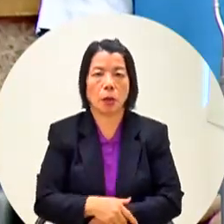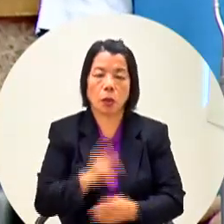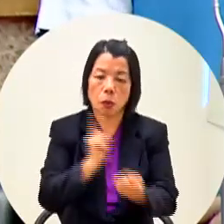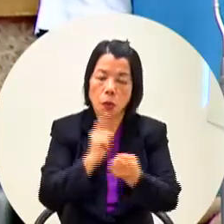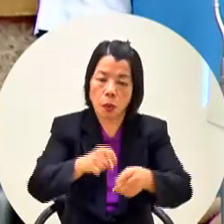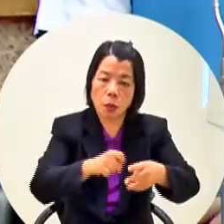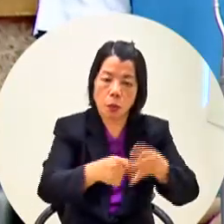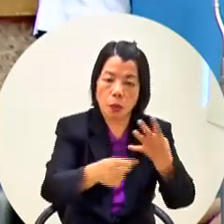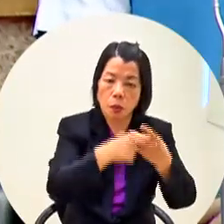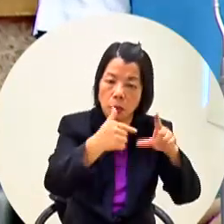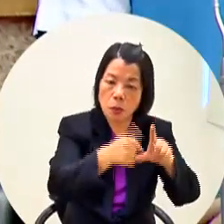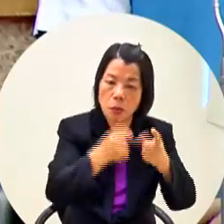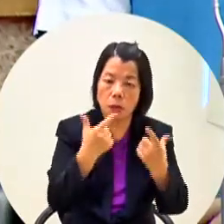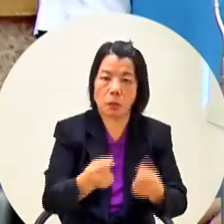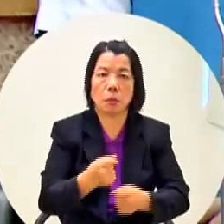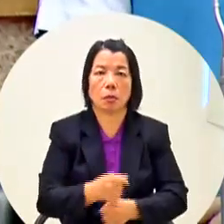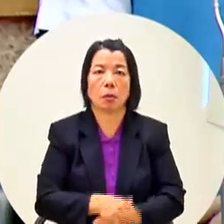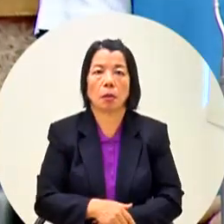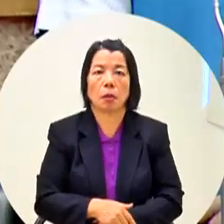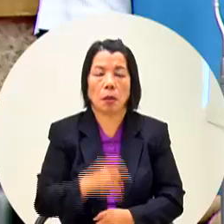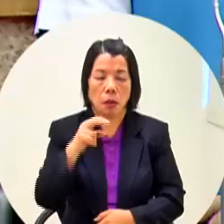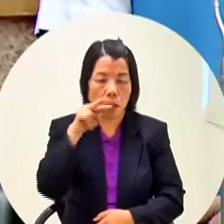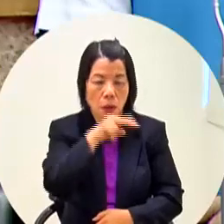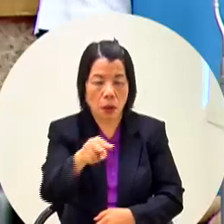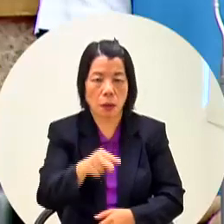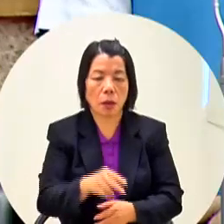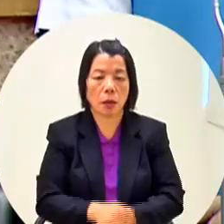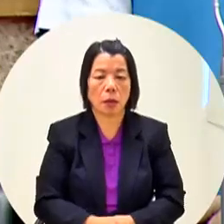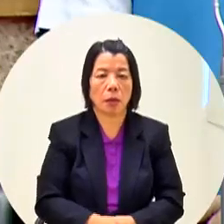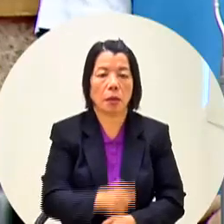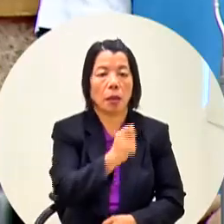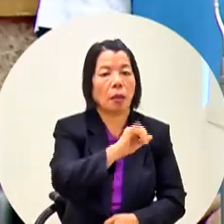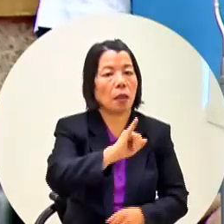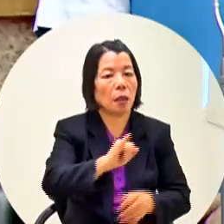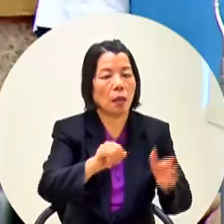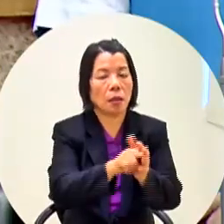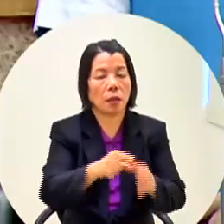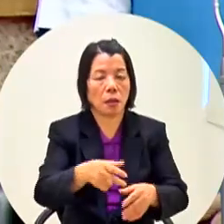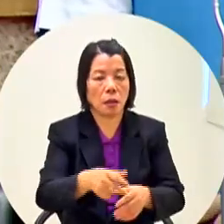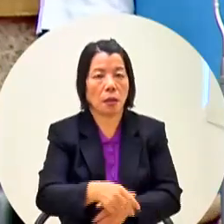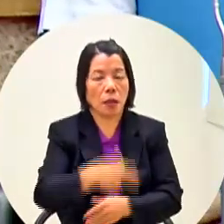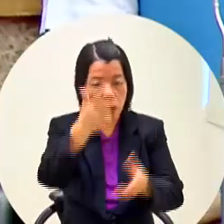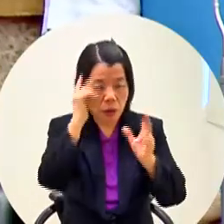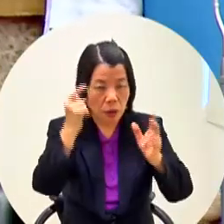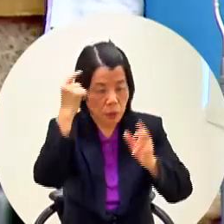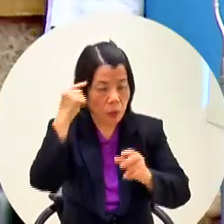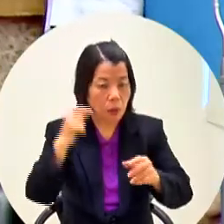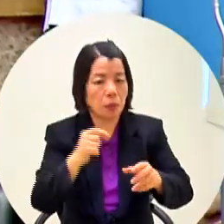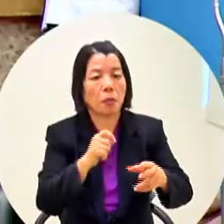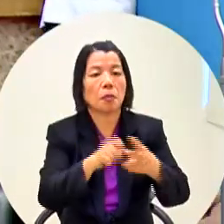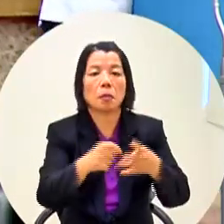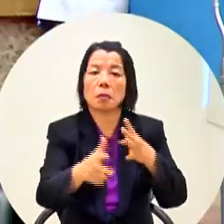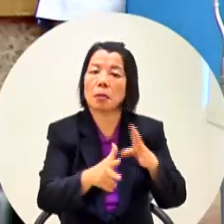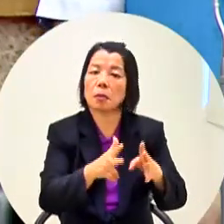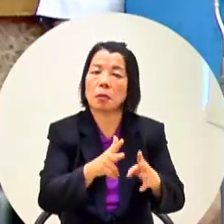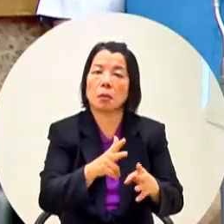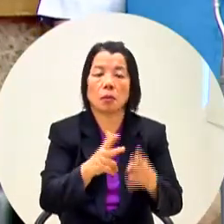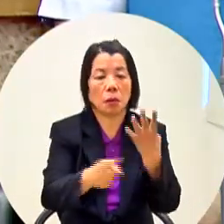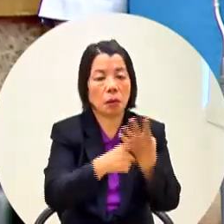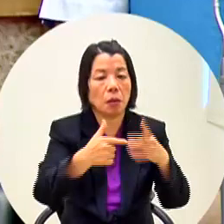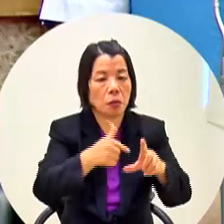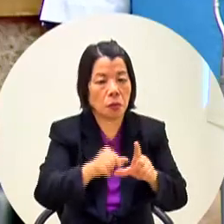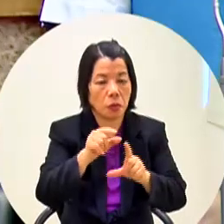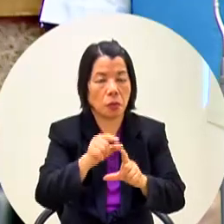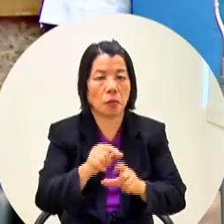区，我看那个又有 AI 敲锣工业区，还有什么，还